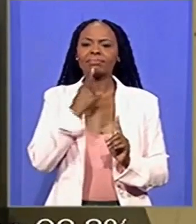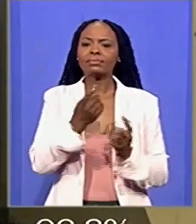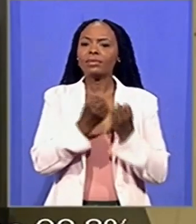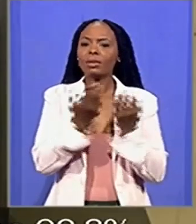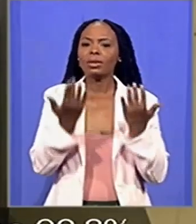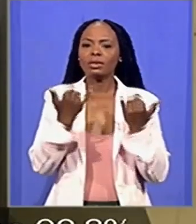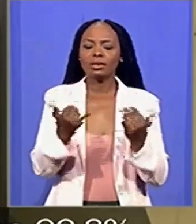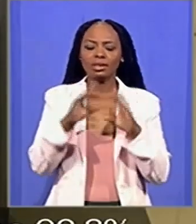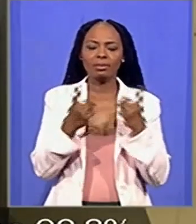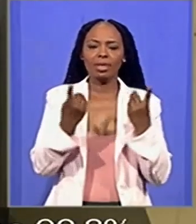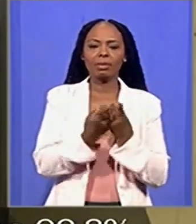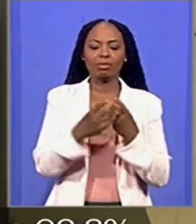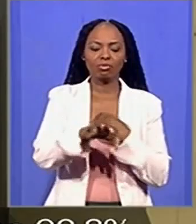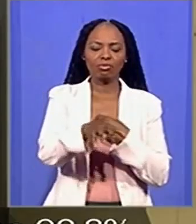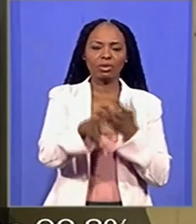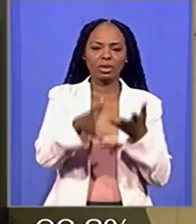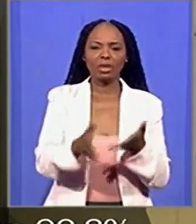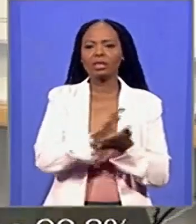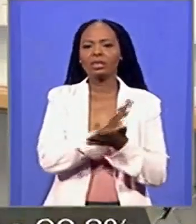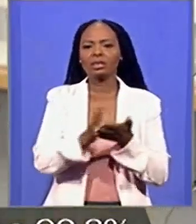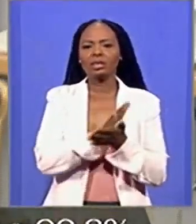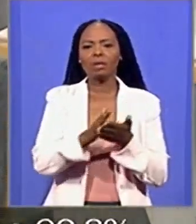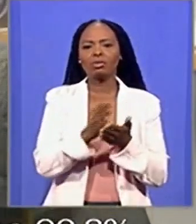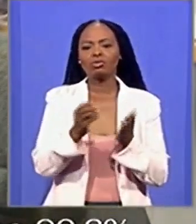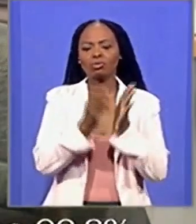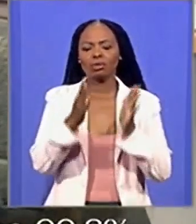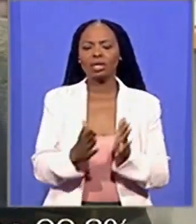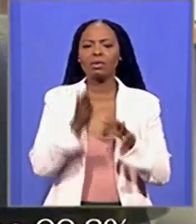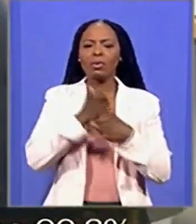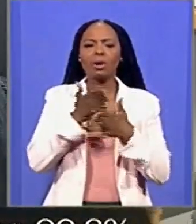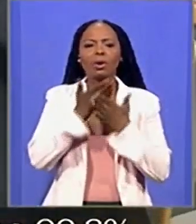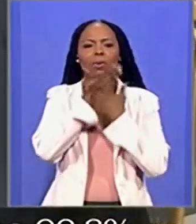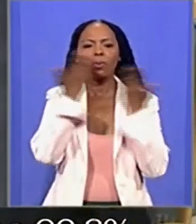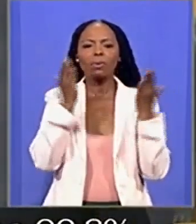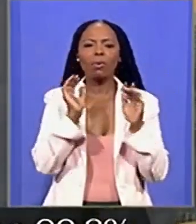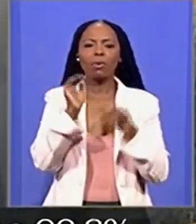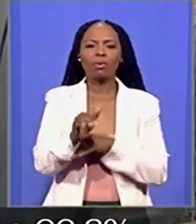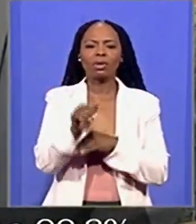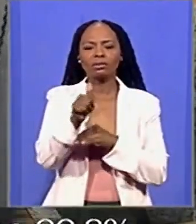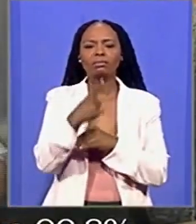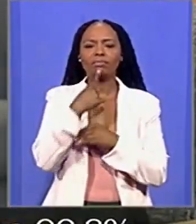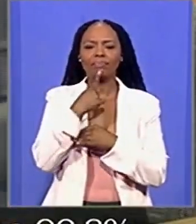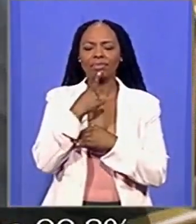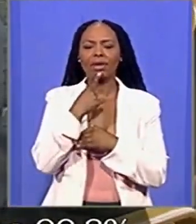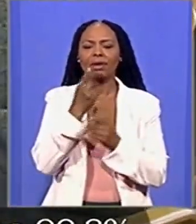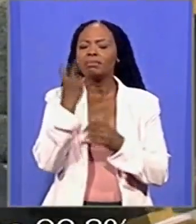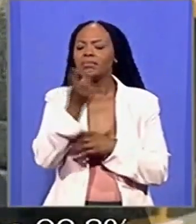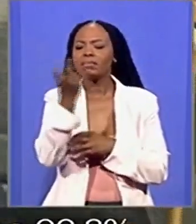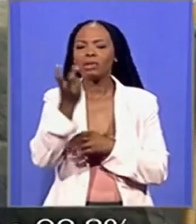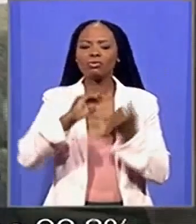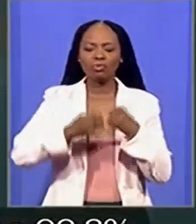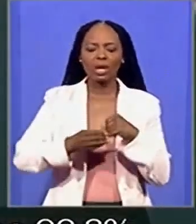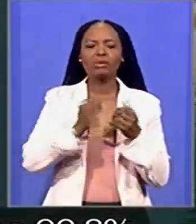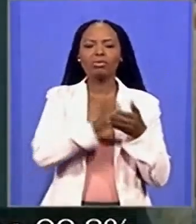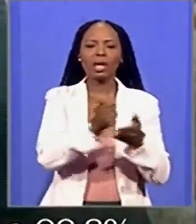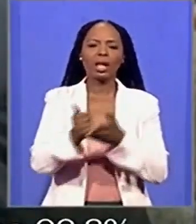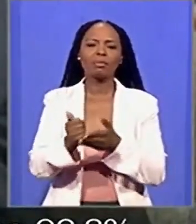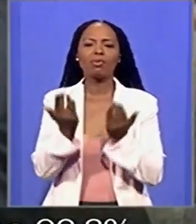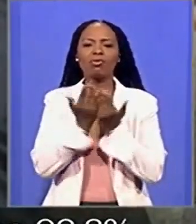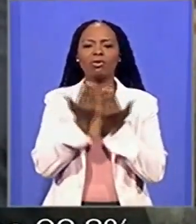polokelong le na le barutabana ba ba sa direng ba feta 160 ba ba malalalaotswe go thusa dikolo tse di imelwang